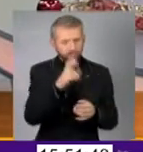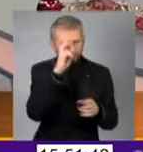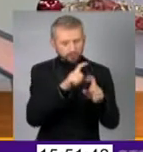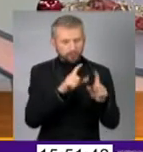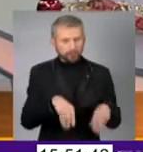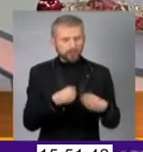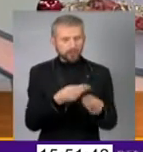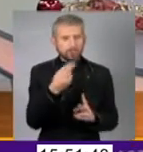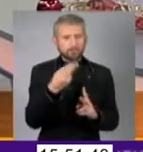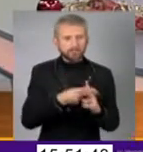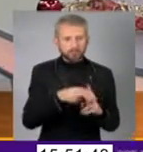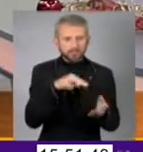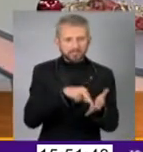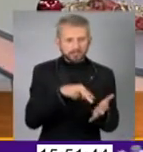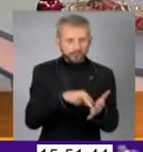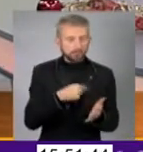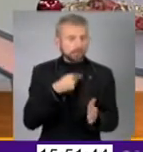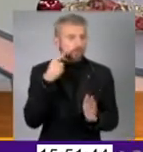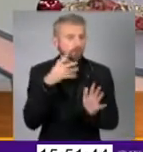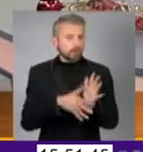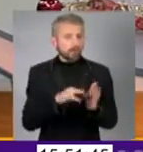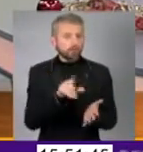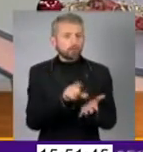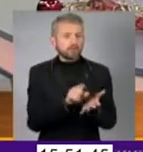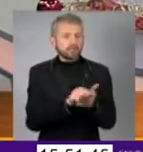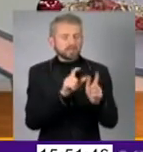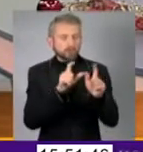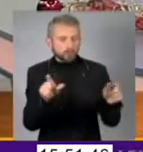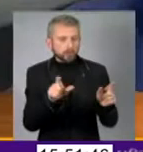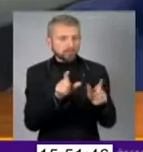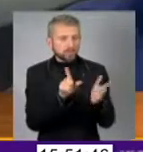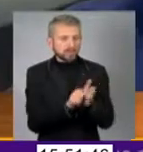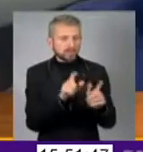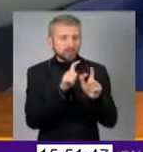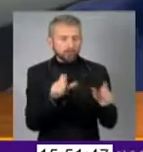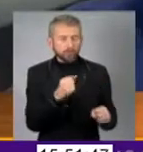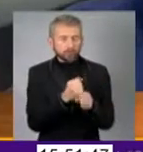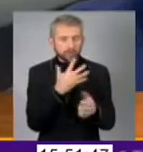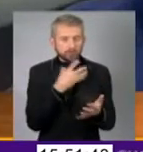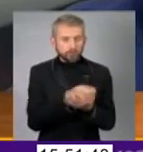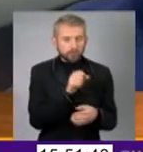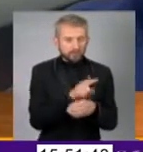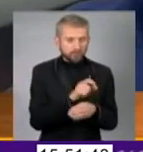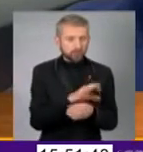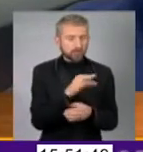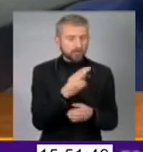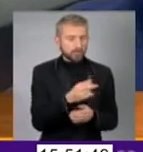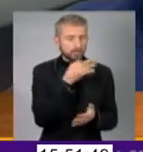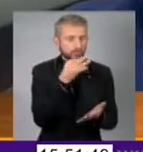надаємо пільгові ставки. Тому що ми розуміємо по пенсійному фонду, що пенсійний фонд робить, несе свою місію. Так, звичайно, йому